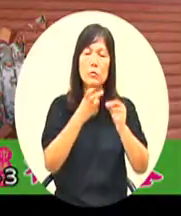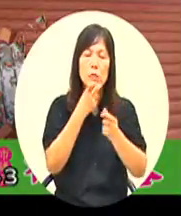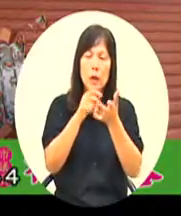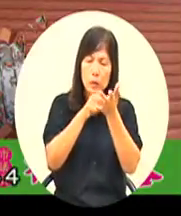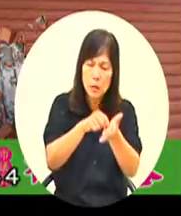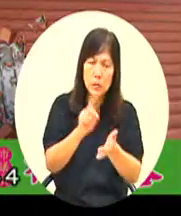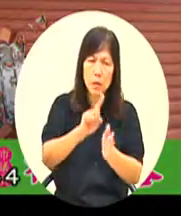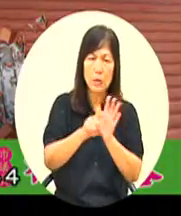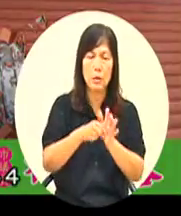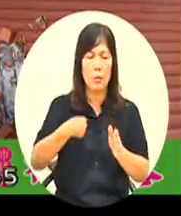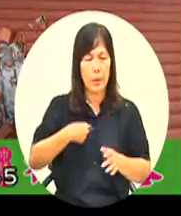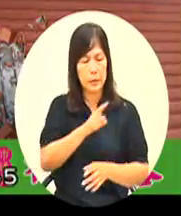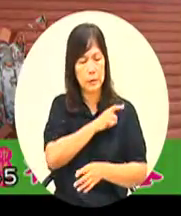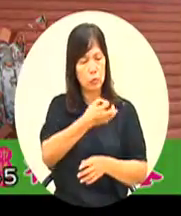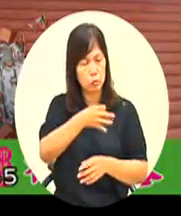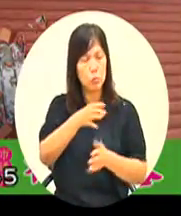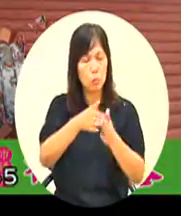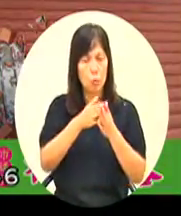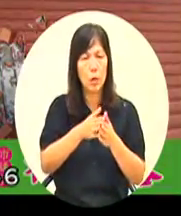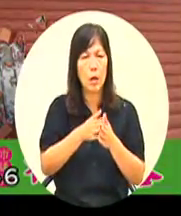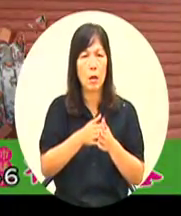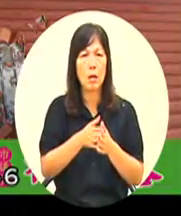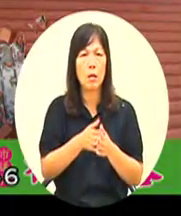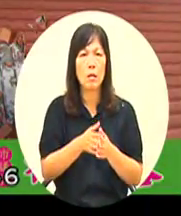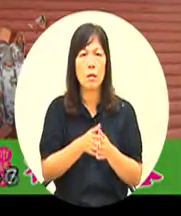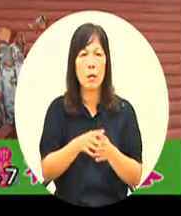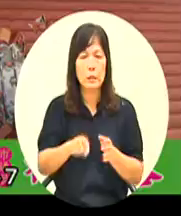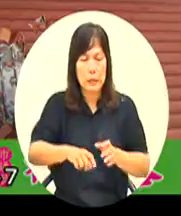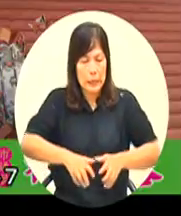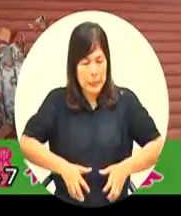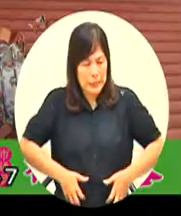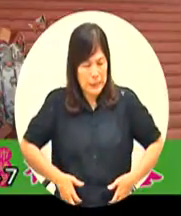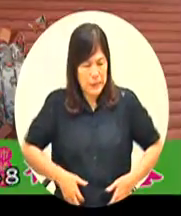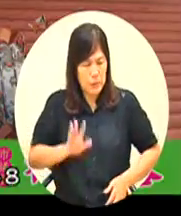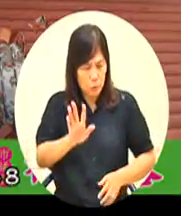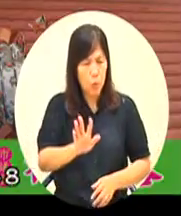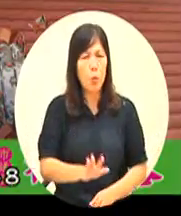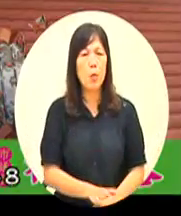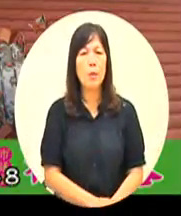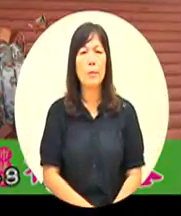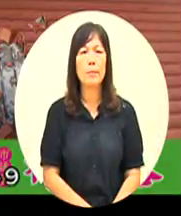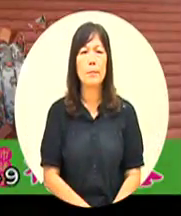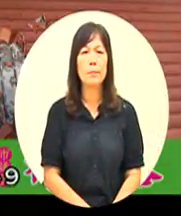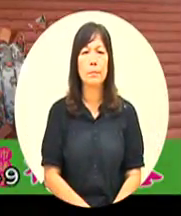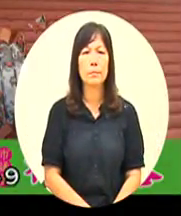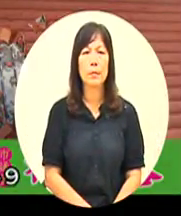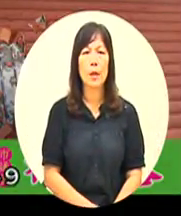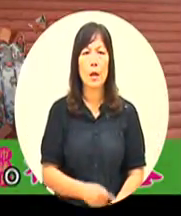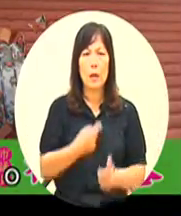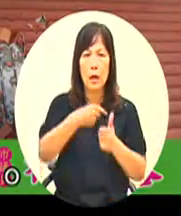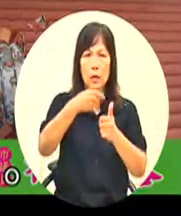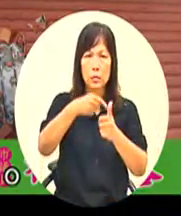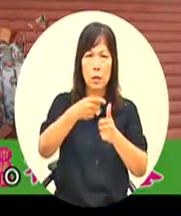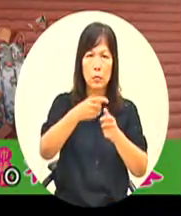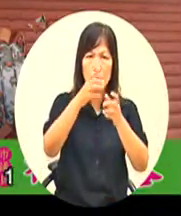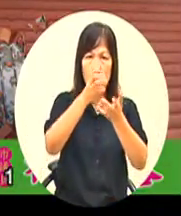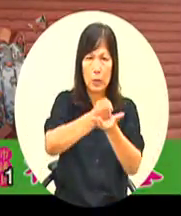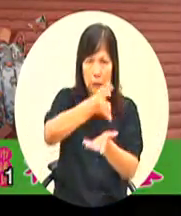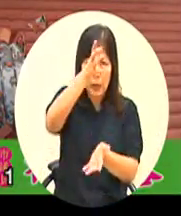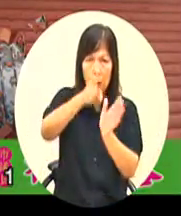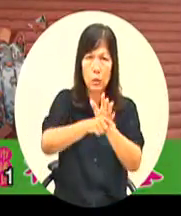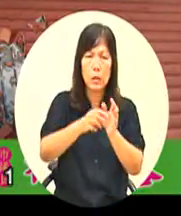我们自己要编列预算？那这个是比较紧急的，比较急迫性的。教学大楼上面的红砖